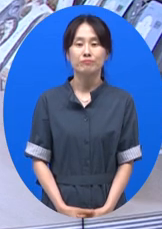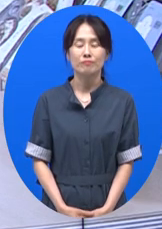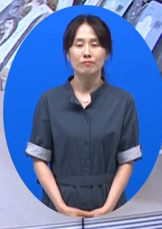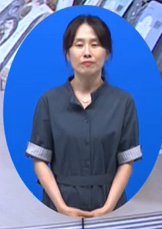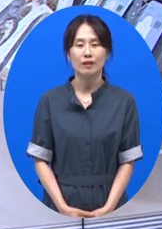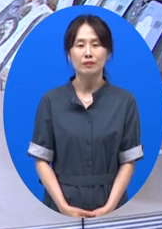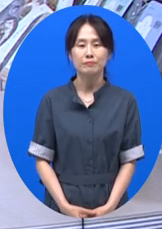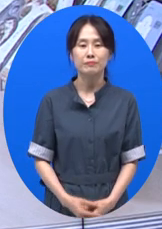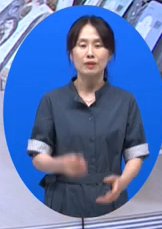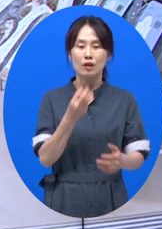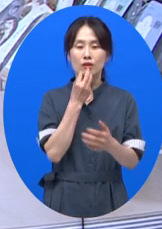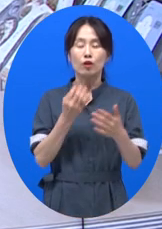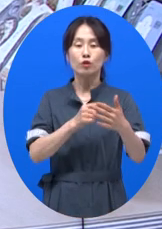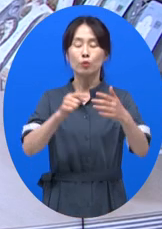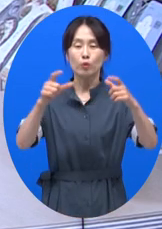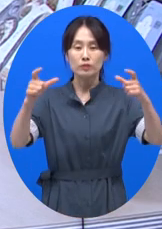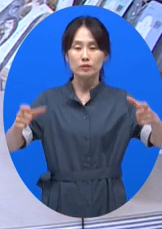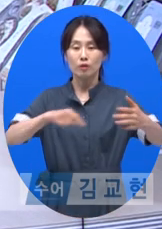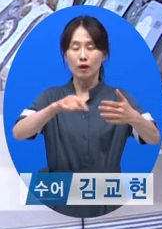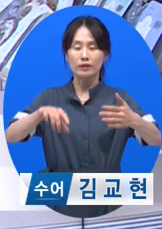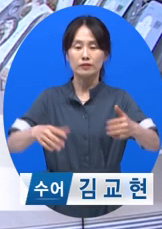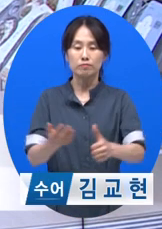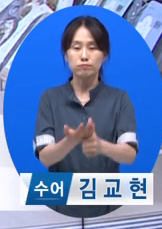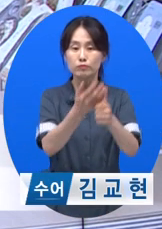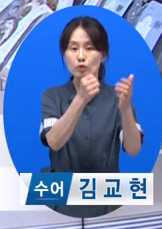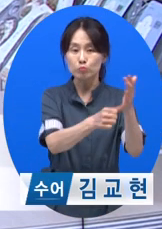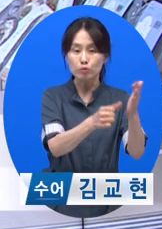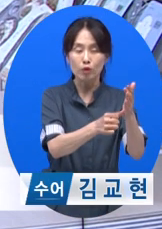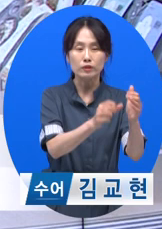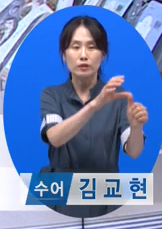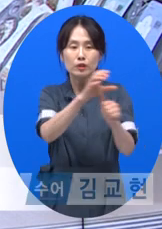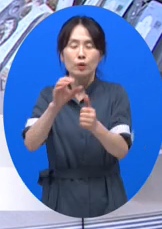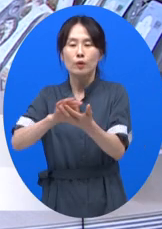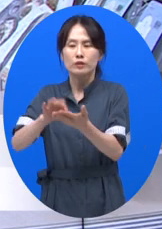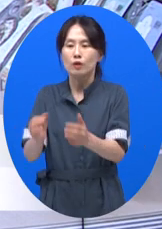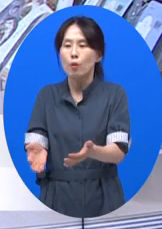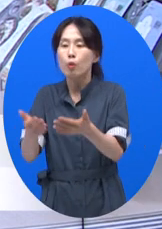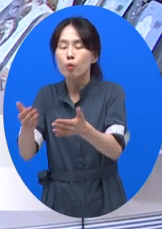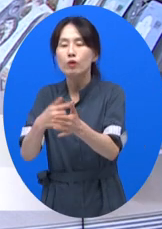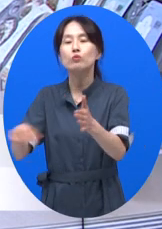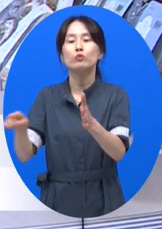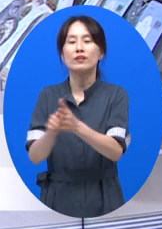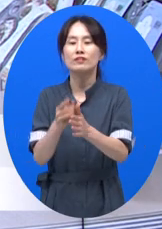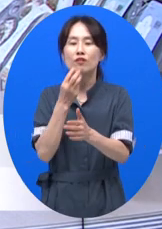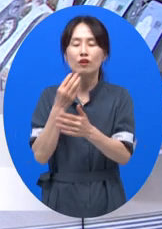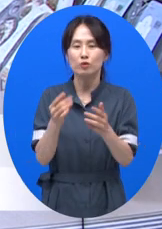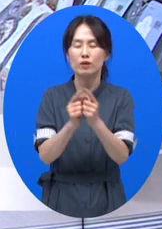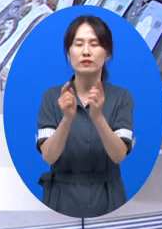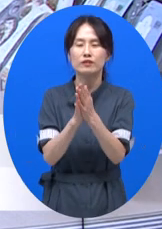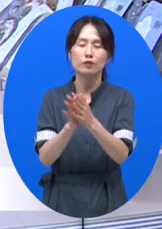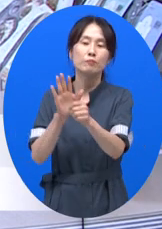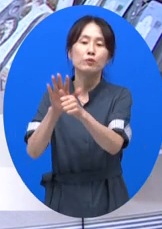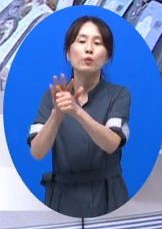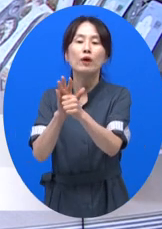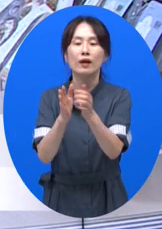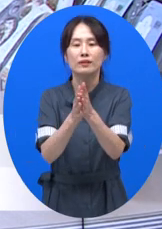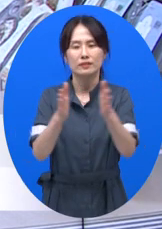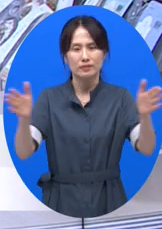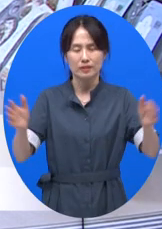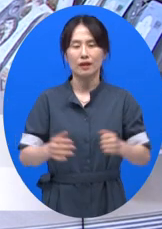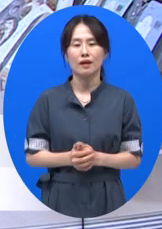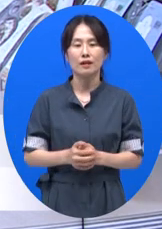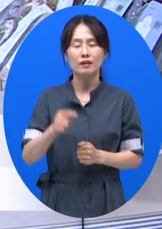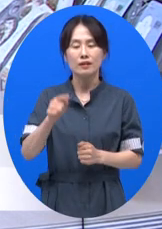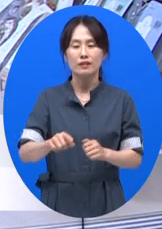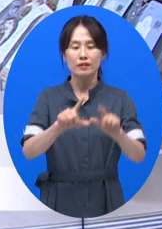도내에서 생산된 농산물의 소비촉진을 위해 경기도가 나섰습니다 여기도 농산물을 활용해 농 식품을 가공하는